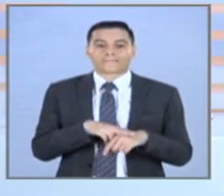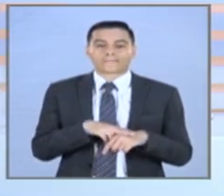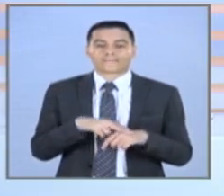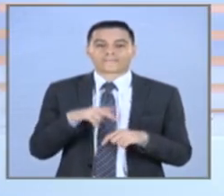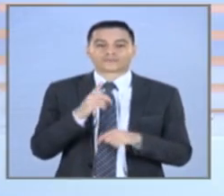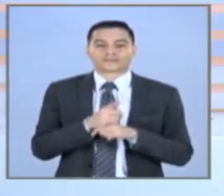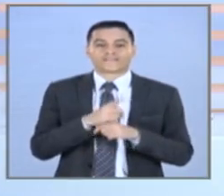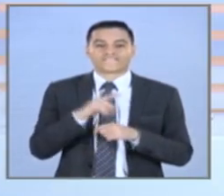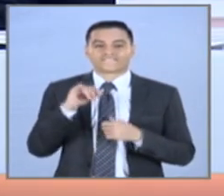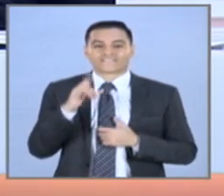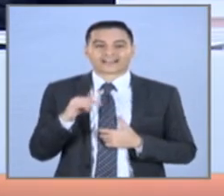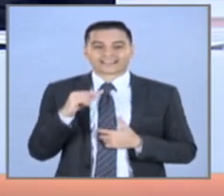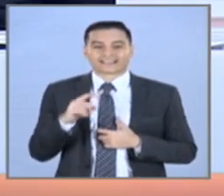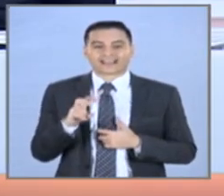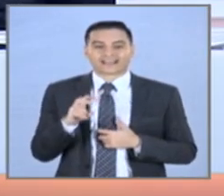مالك يا مدام فريدة؟